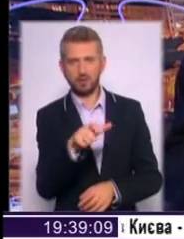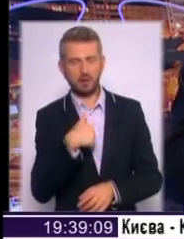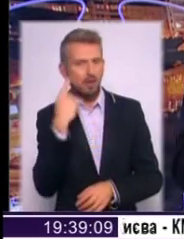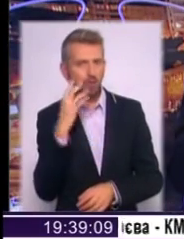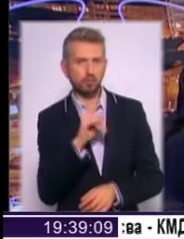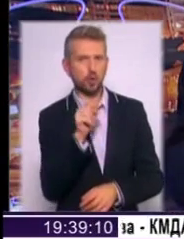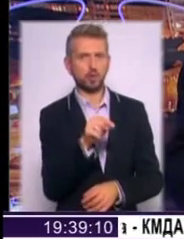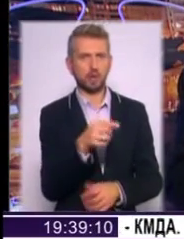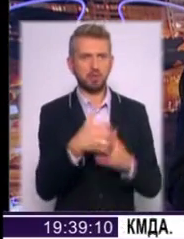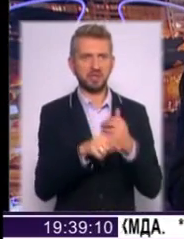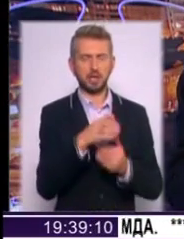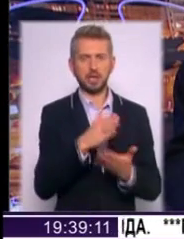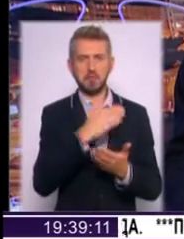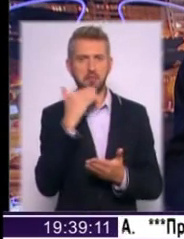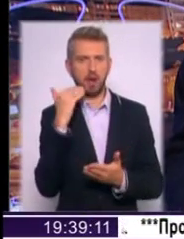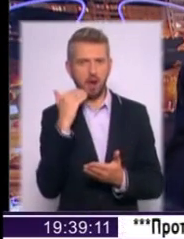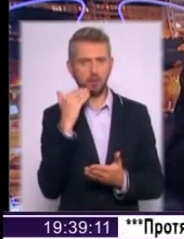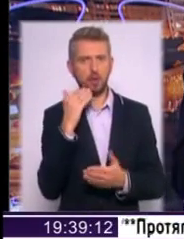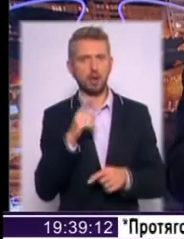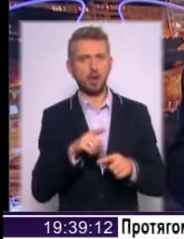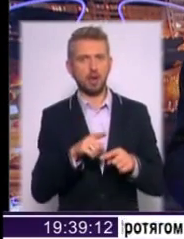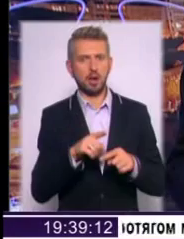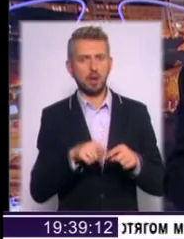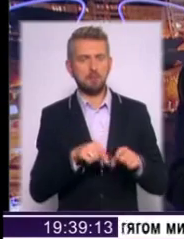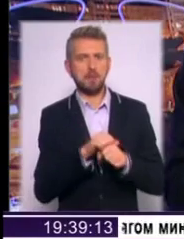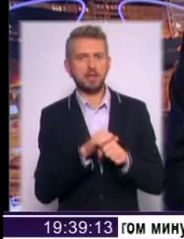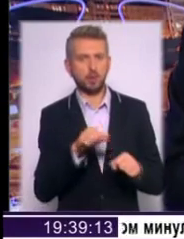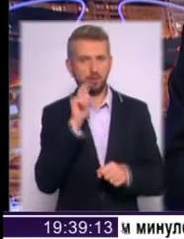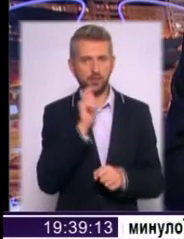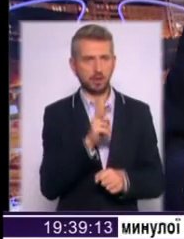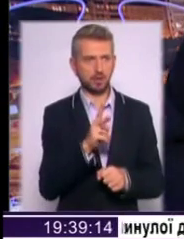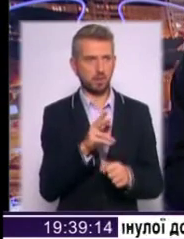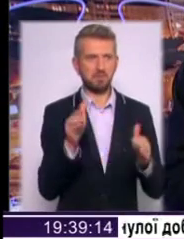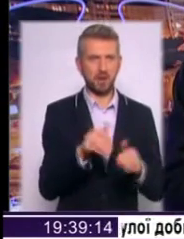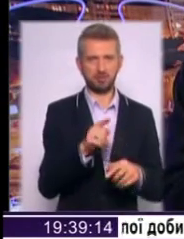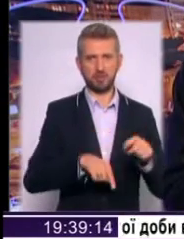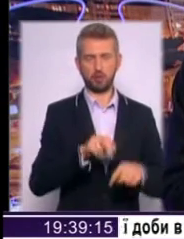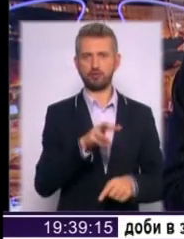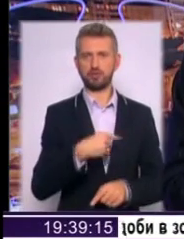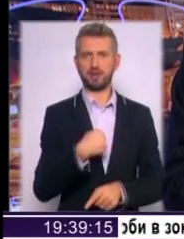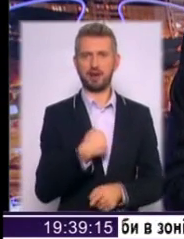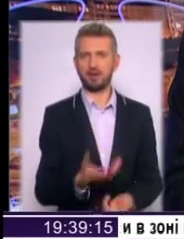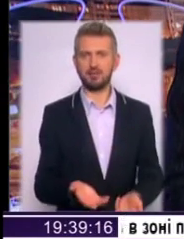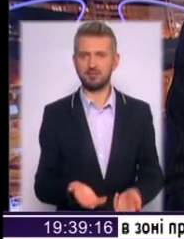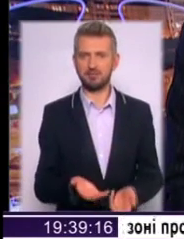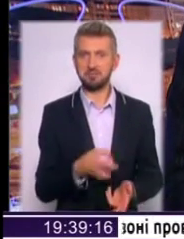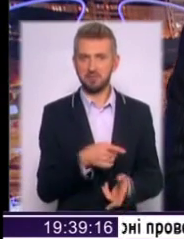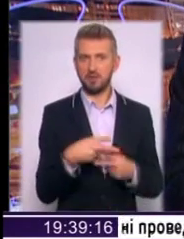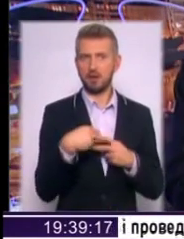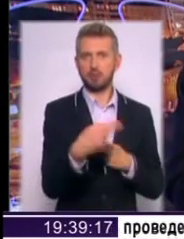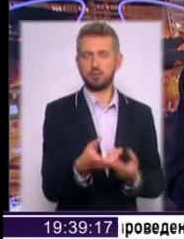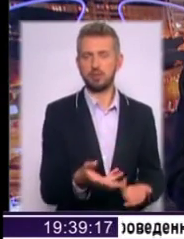що там серед них є багато патріотів України, які не менші, ніж я чи ви. Тут у нас немає щодо цього сумнівів. Інша